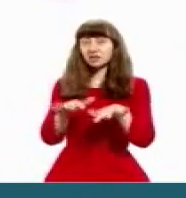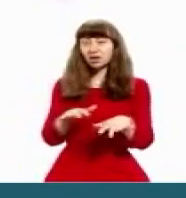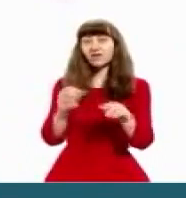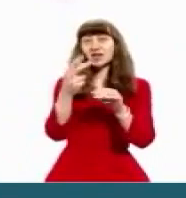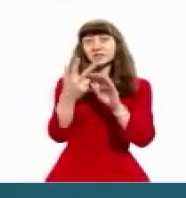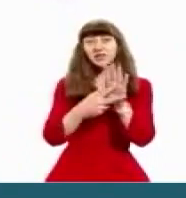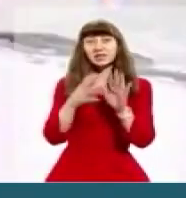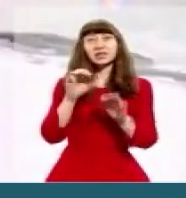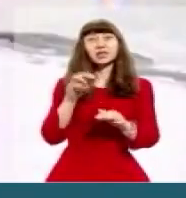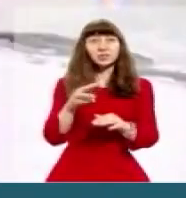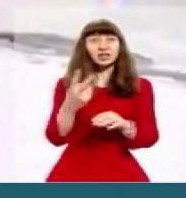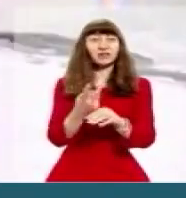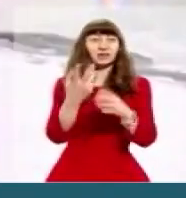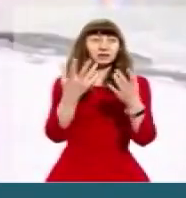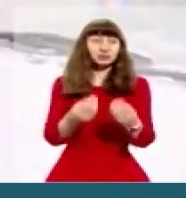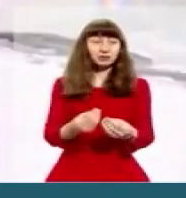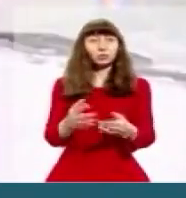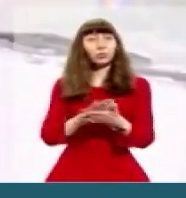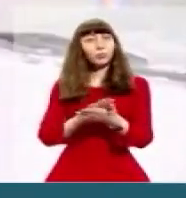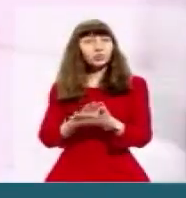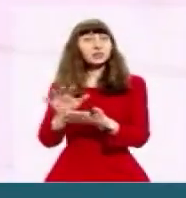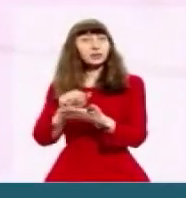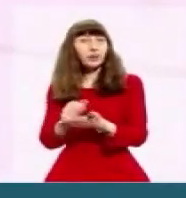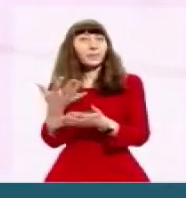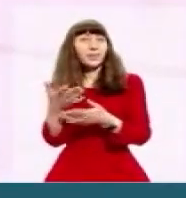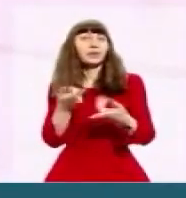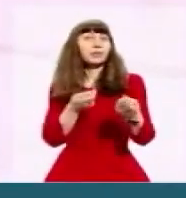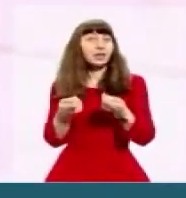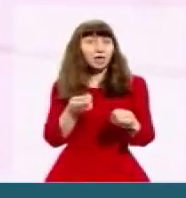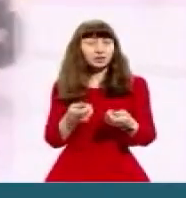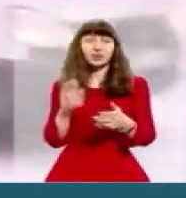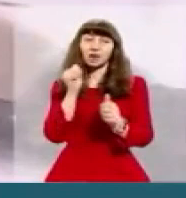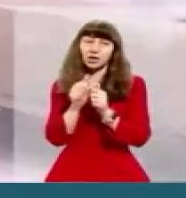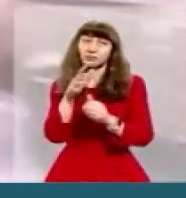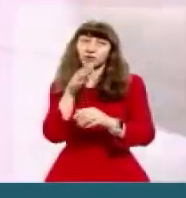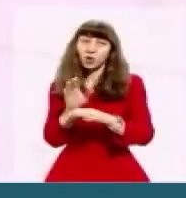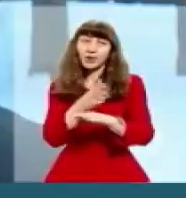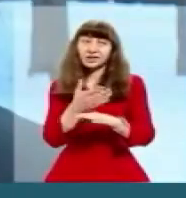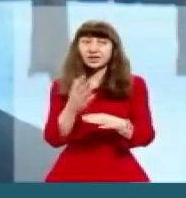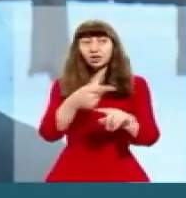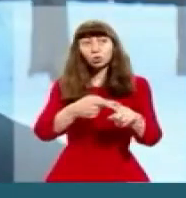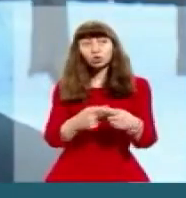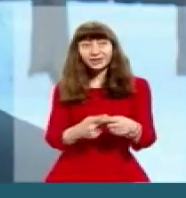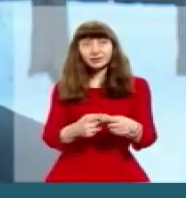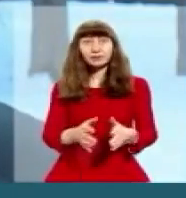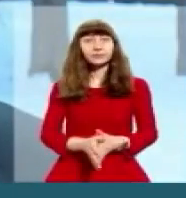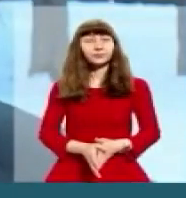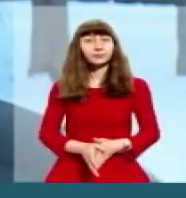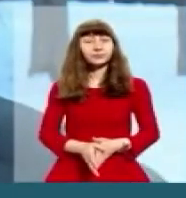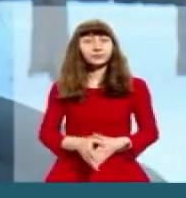снега. Уборкой снега в этом году занимается 5 подрядных организаций. За каждым закреплен свой отдельный участок. В текущем году